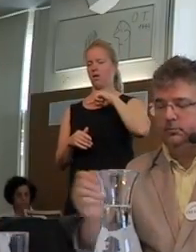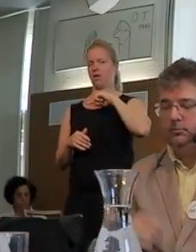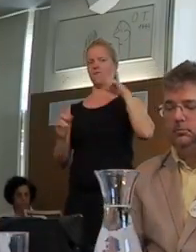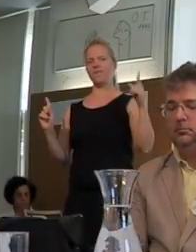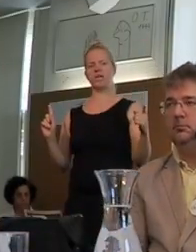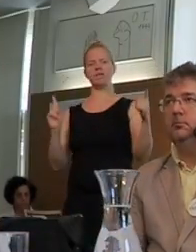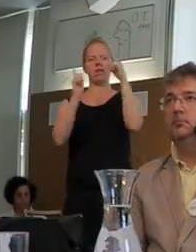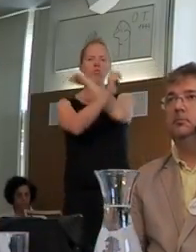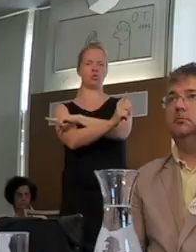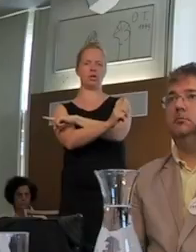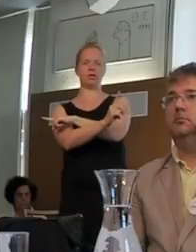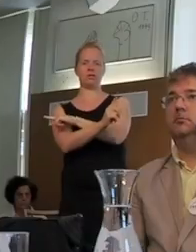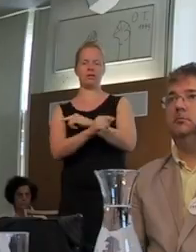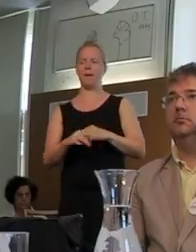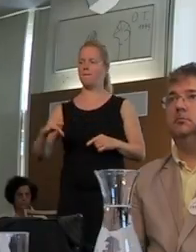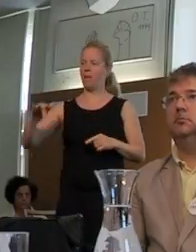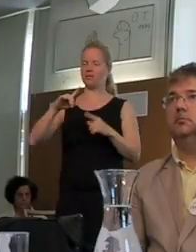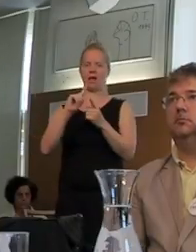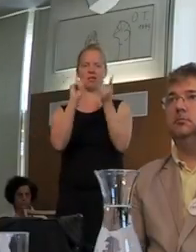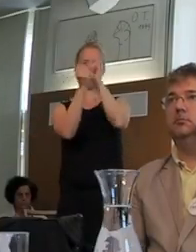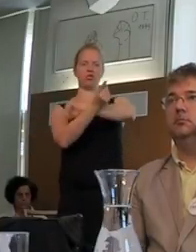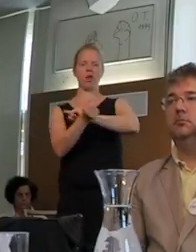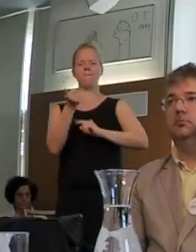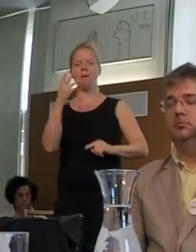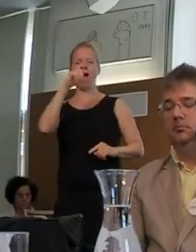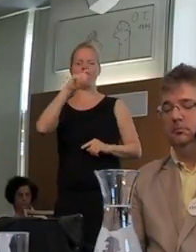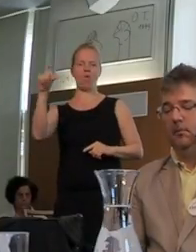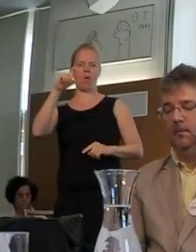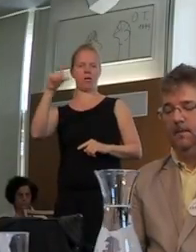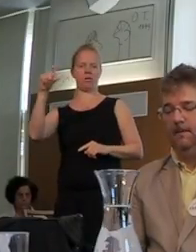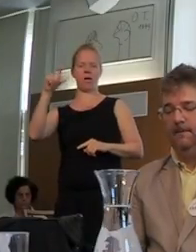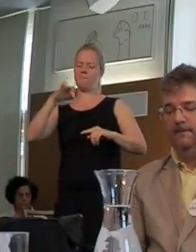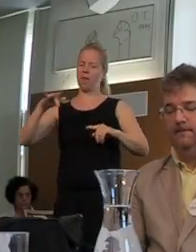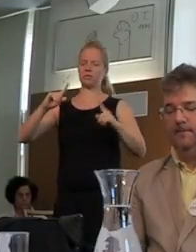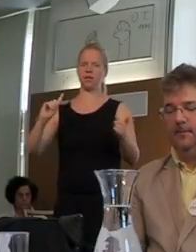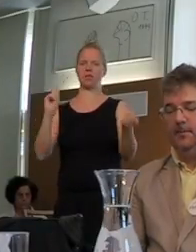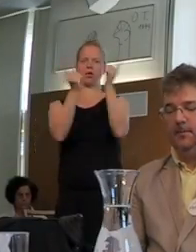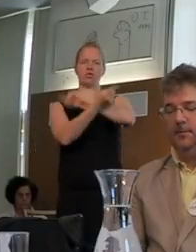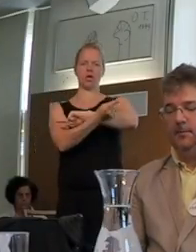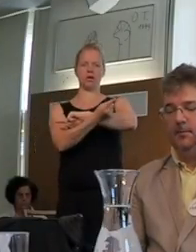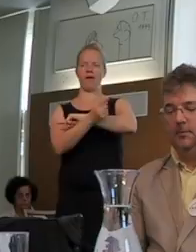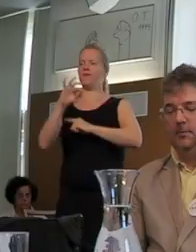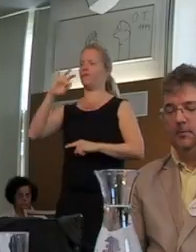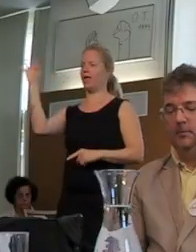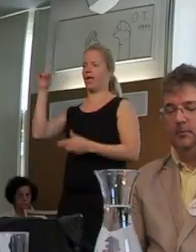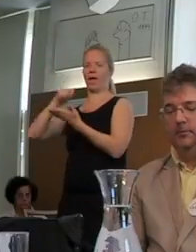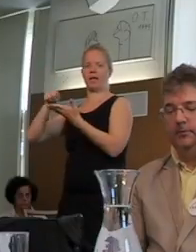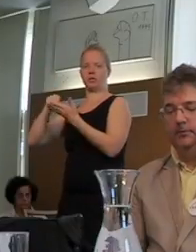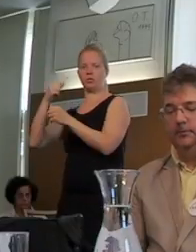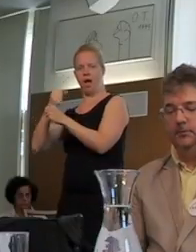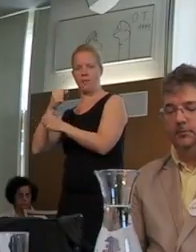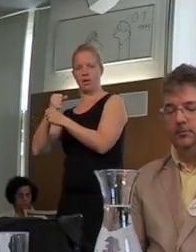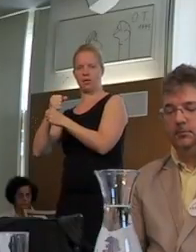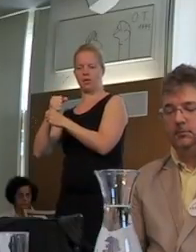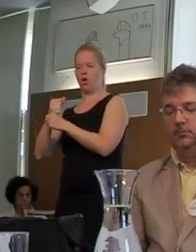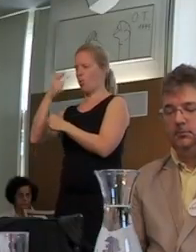tauschen ihre Plätze für ein paar Wochen, arbeiten in der Frick-Redaktion und Leute